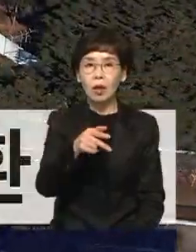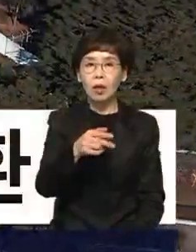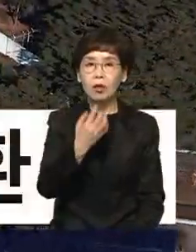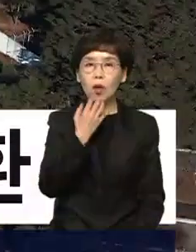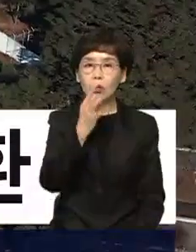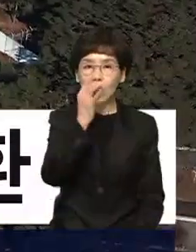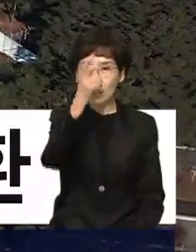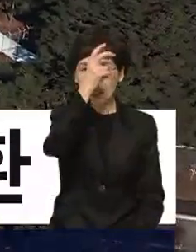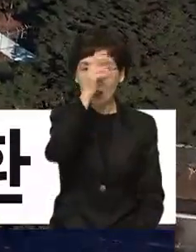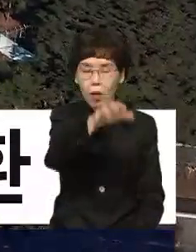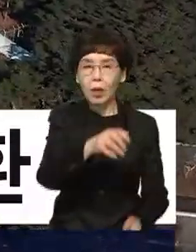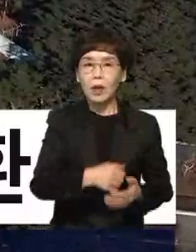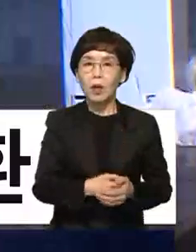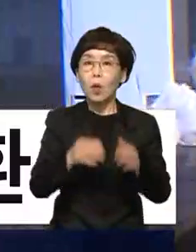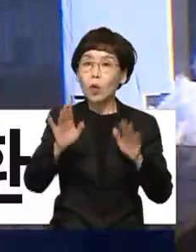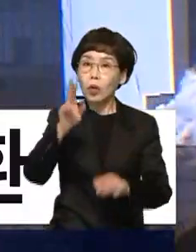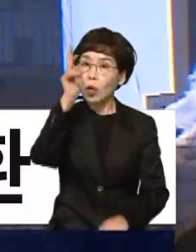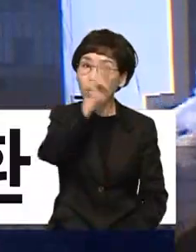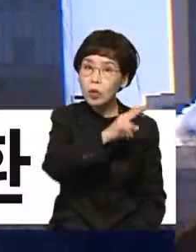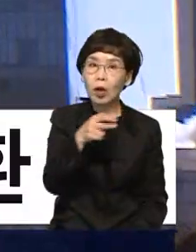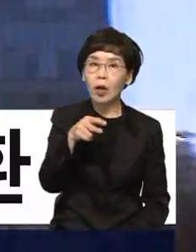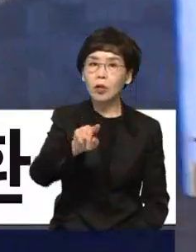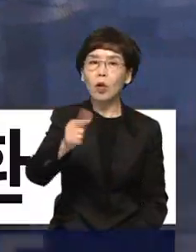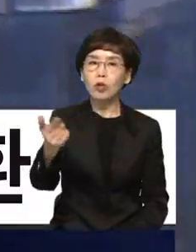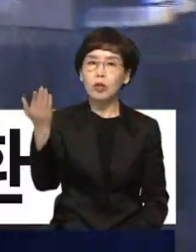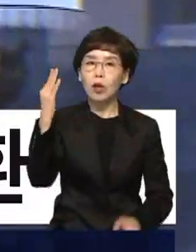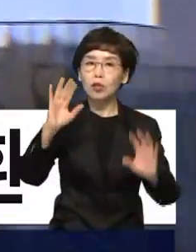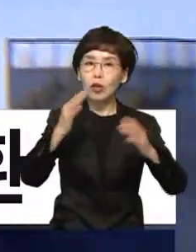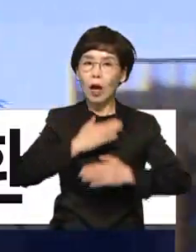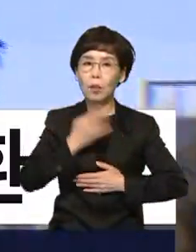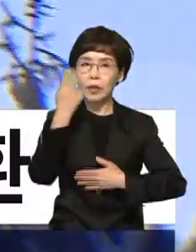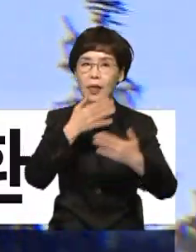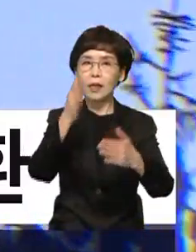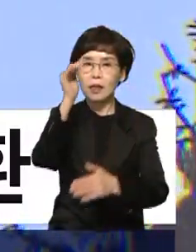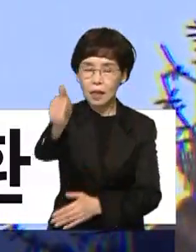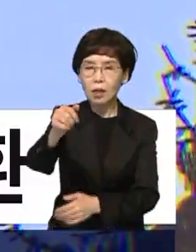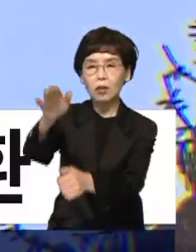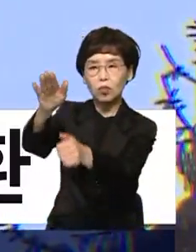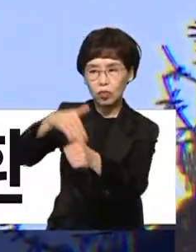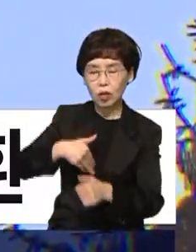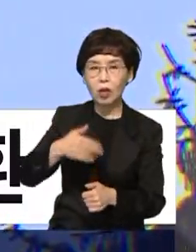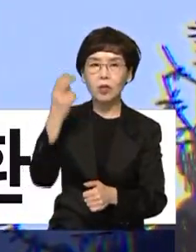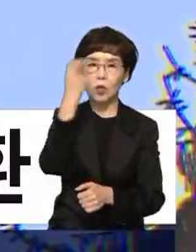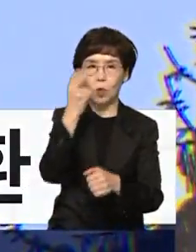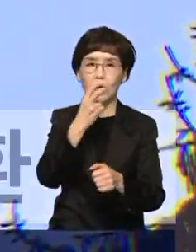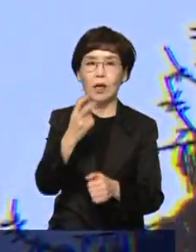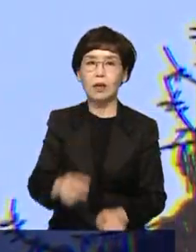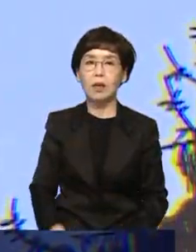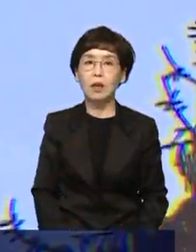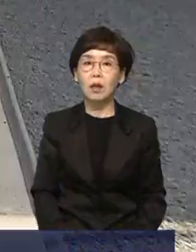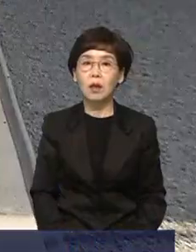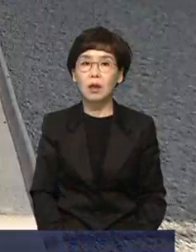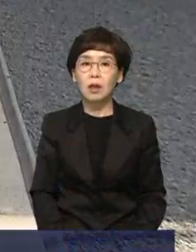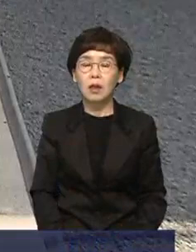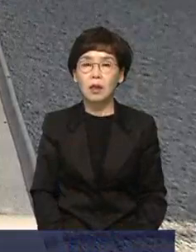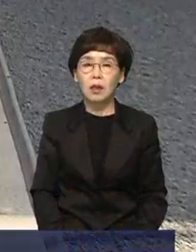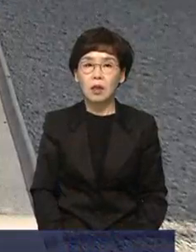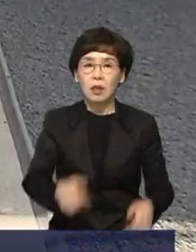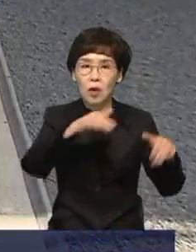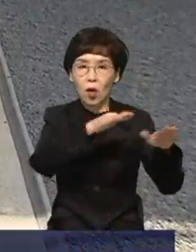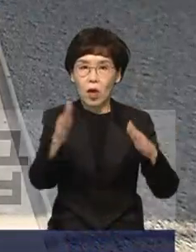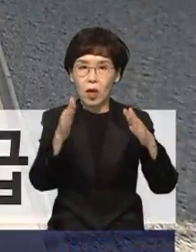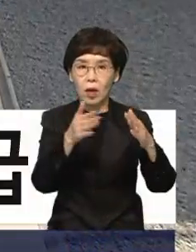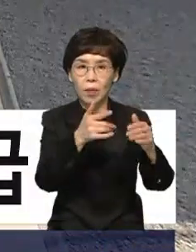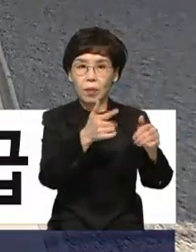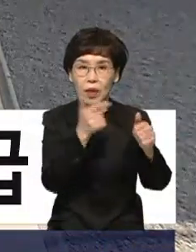서울중앙지검 공공수사 1부가 오늘 오전 서훈 전 국가안보실장을 피고발인 신분으로 불러 조사에 나섰습니다. 서해 피격